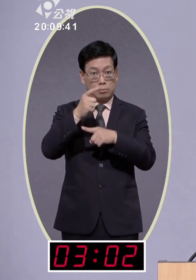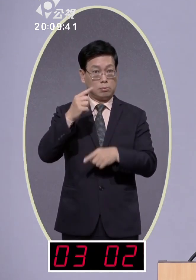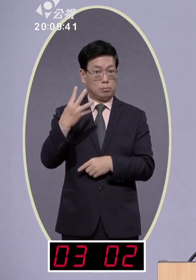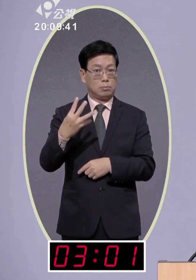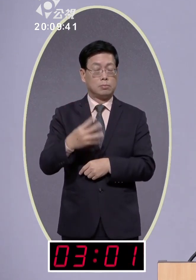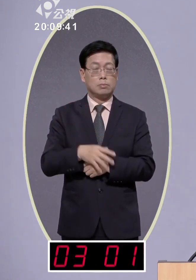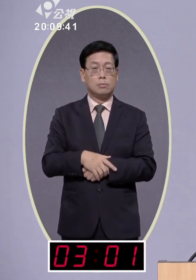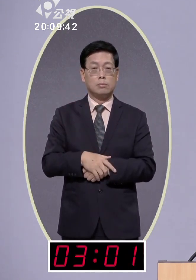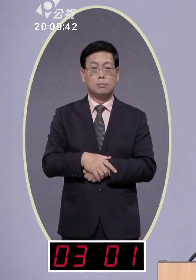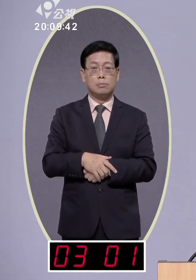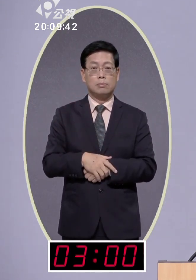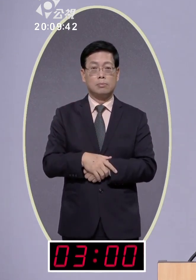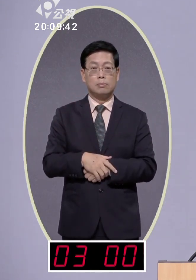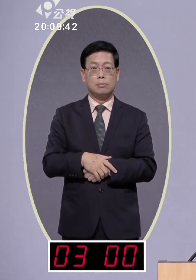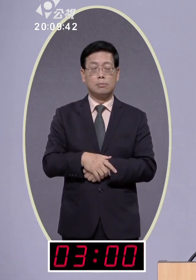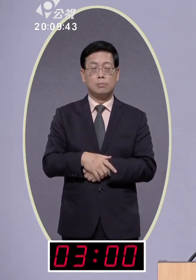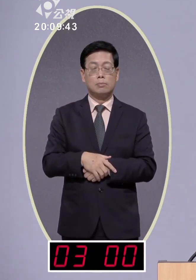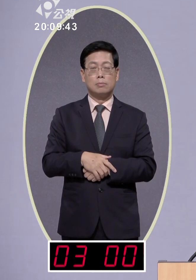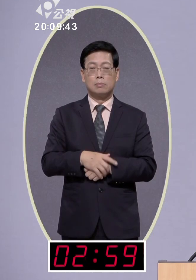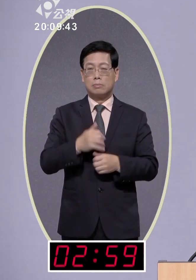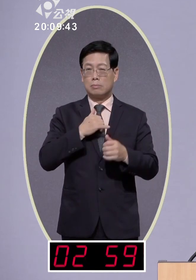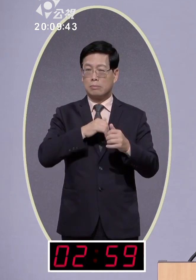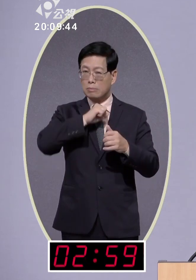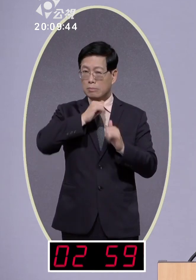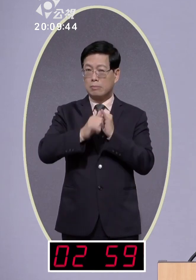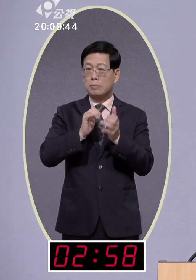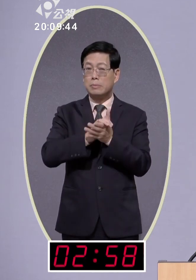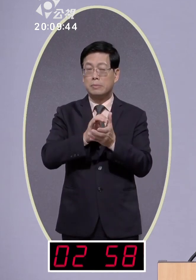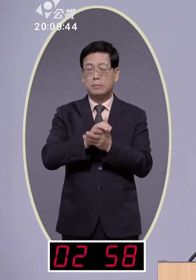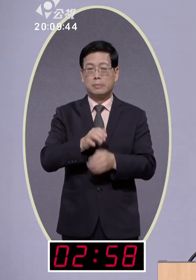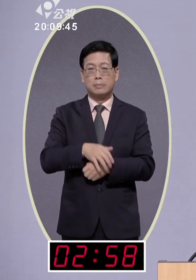76.4%。各位亲爱的台湾同胞，